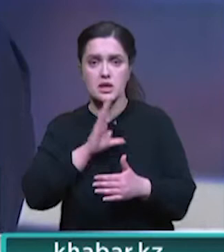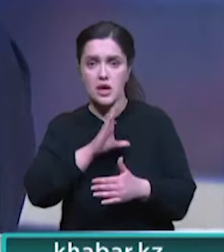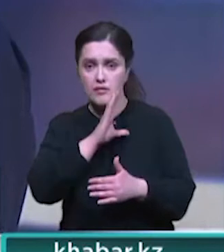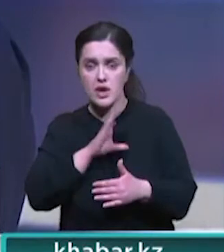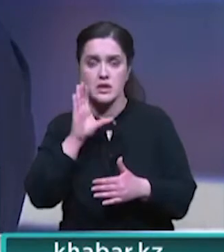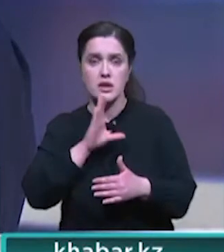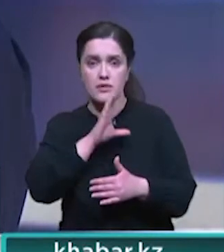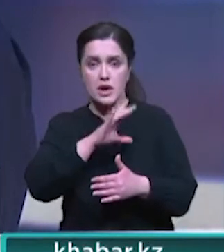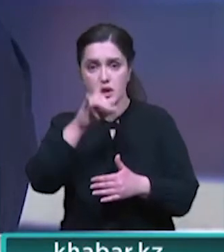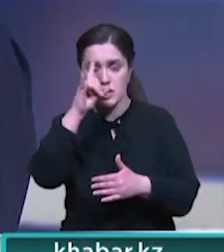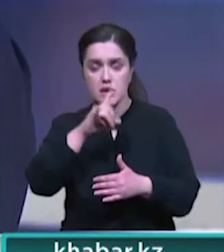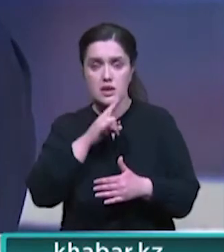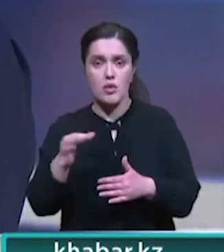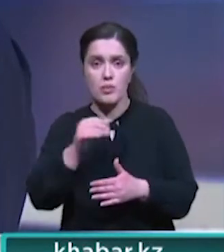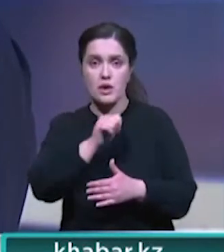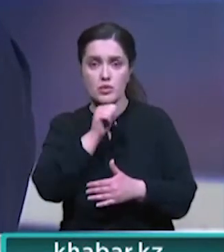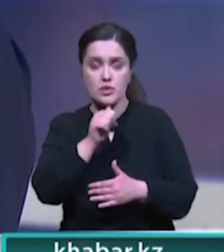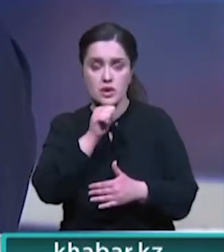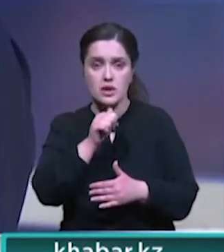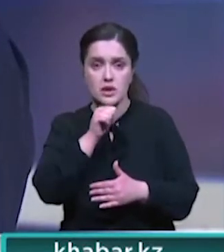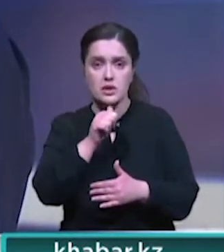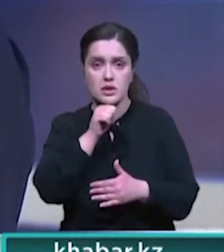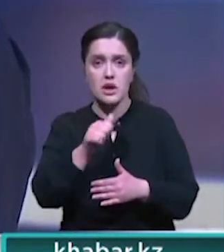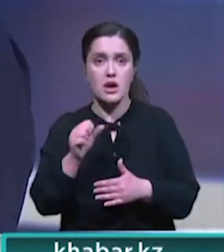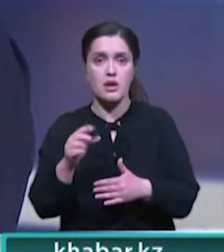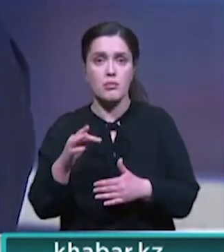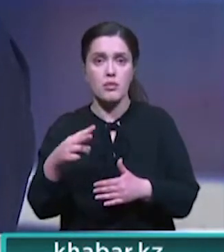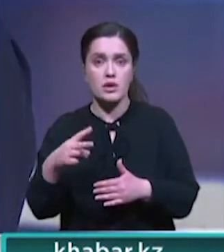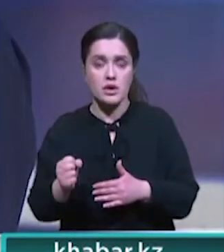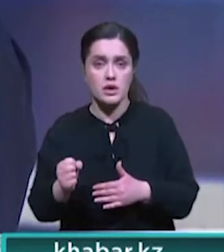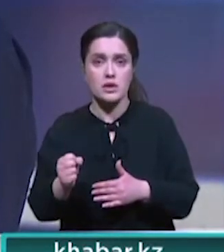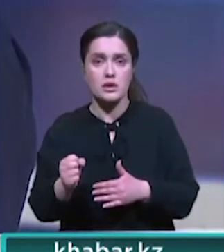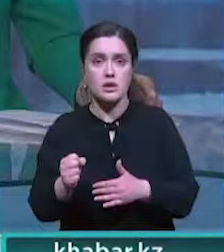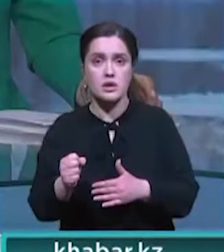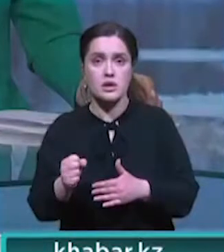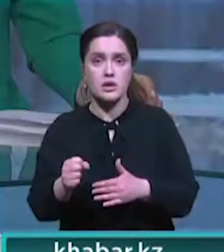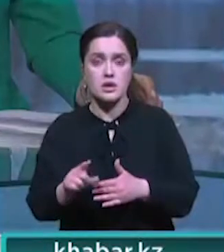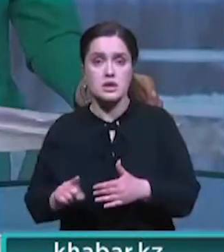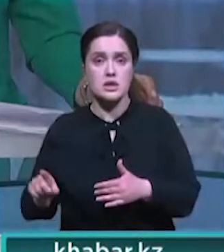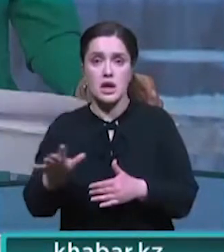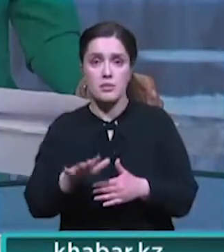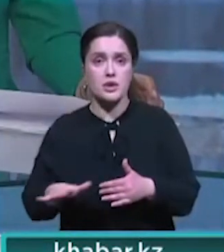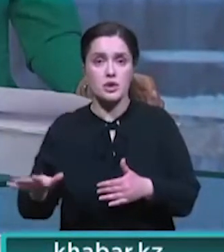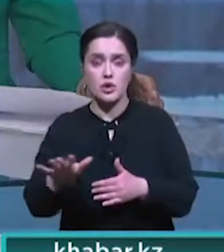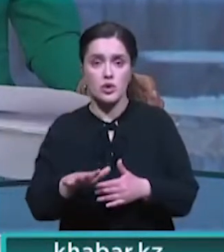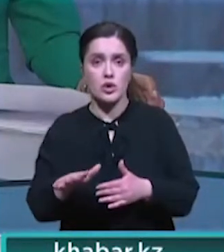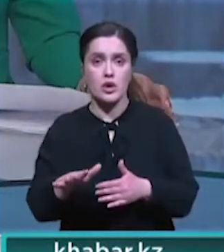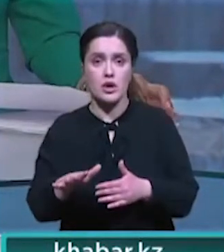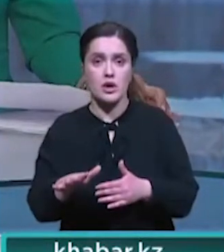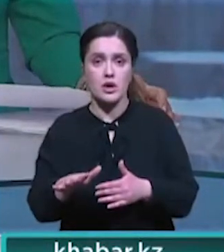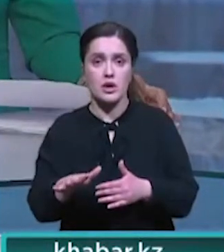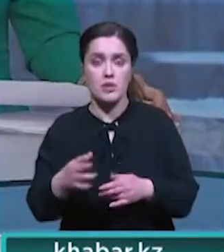регионы, Северо-Казахстанская область, Кустанайская, Акмолинская. И также западные регионы, это